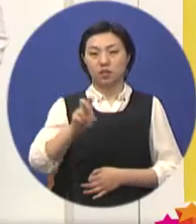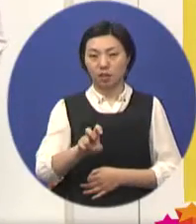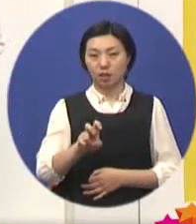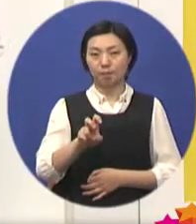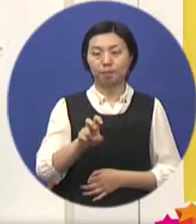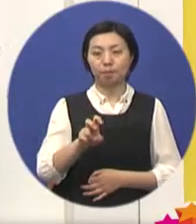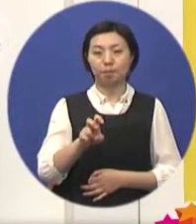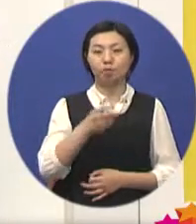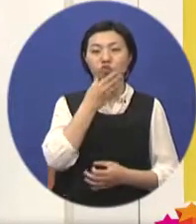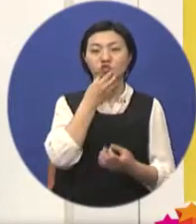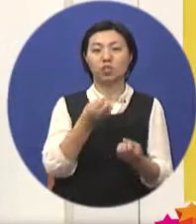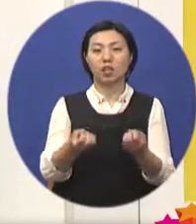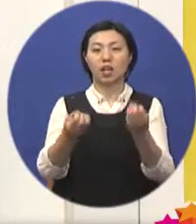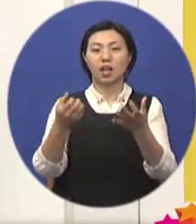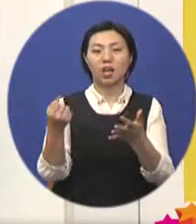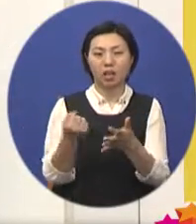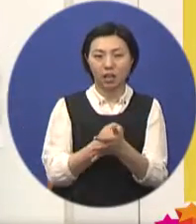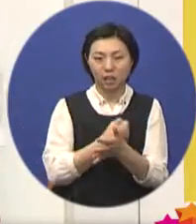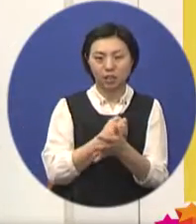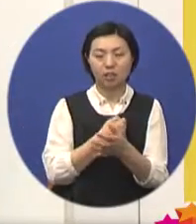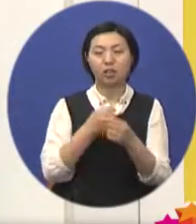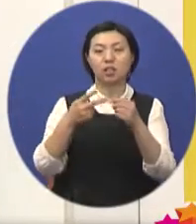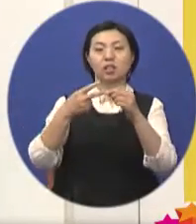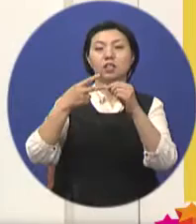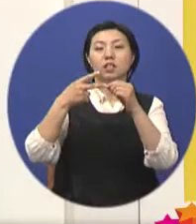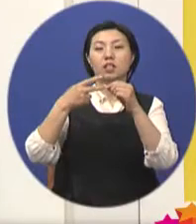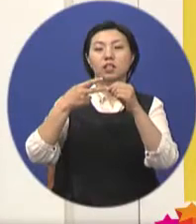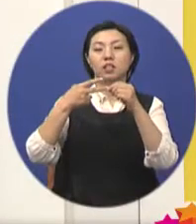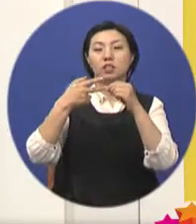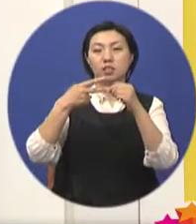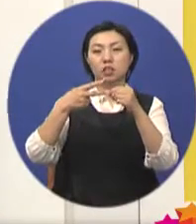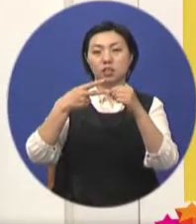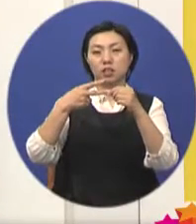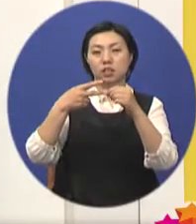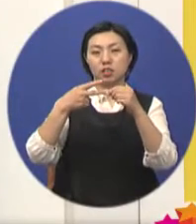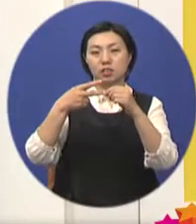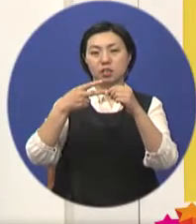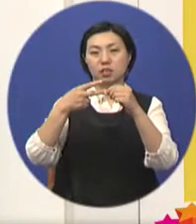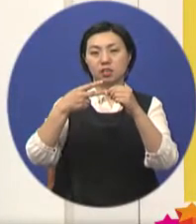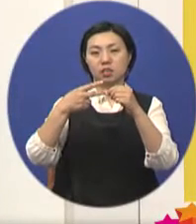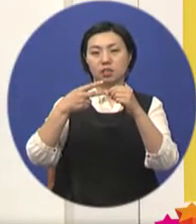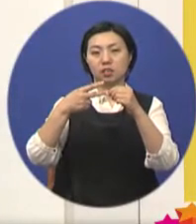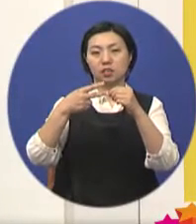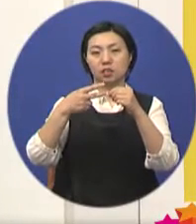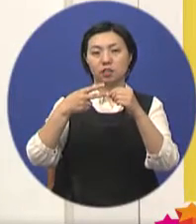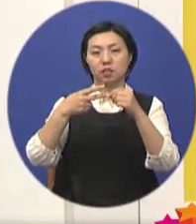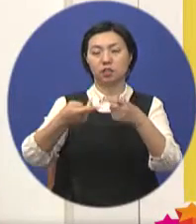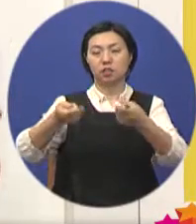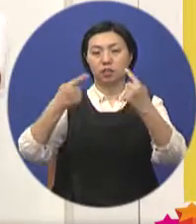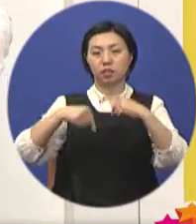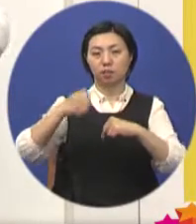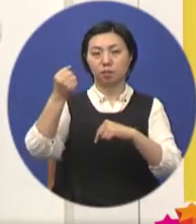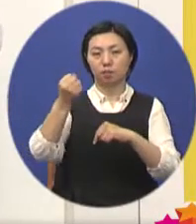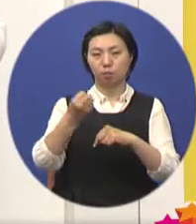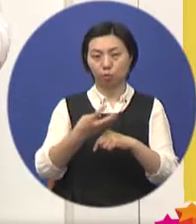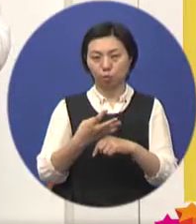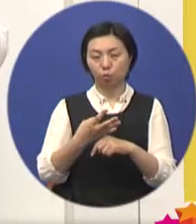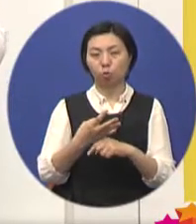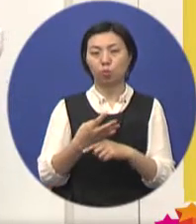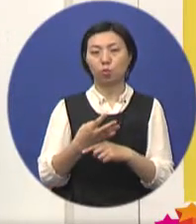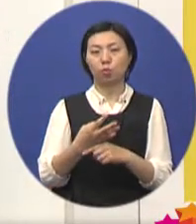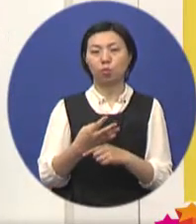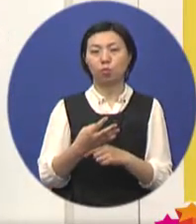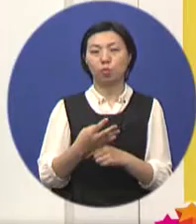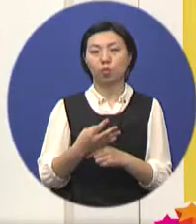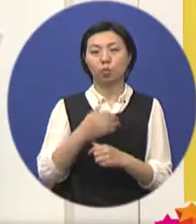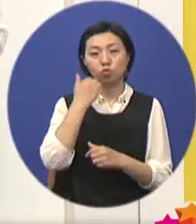축하합니다. 아차상입니다. 네, 자, 아차상. 월요일입니다. 참가번호